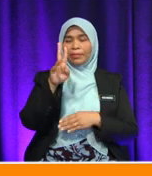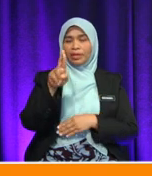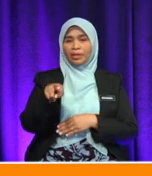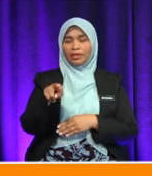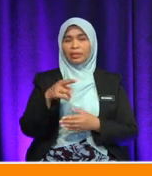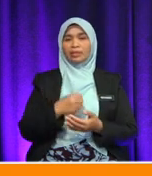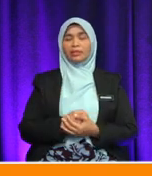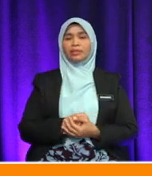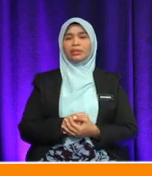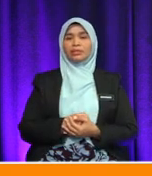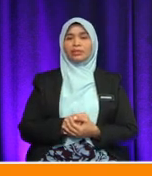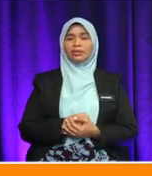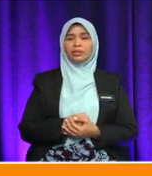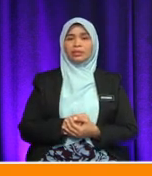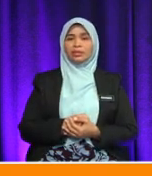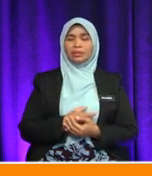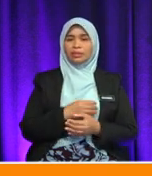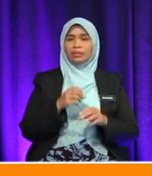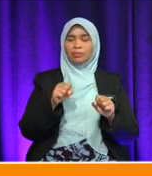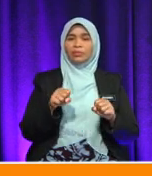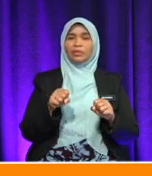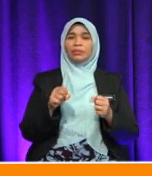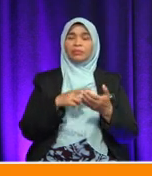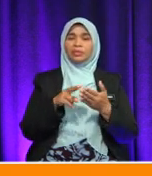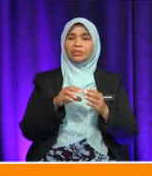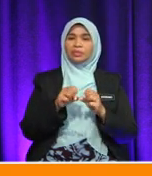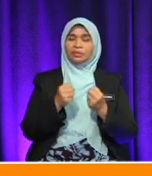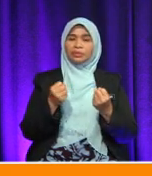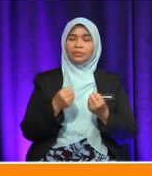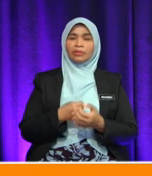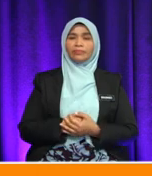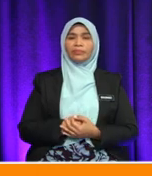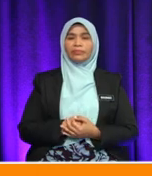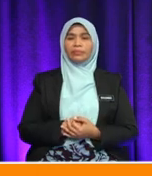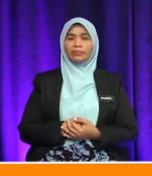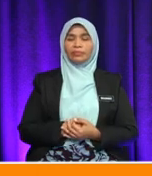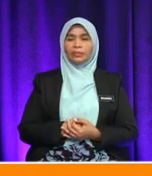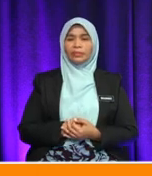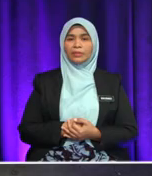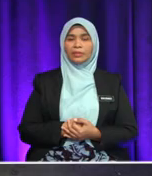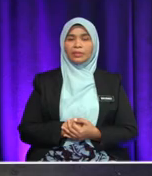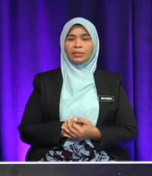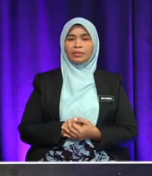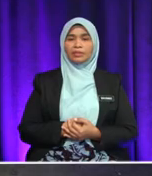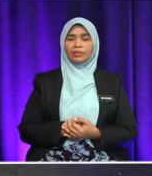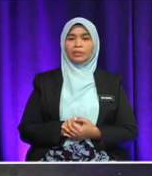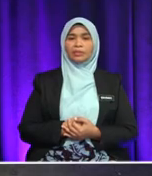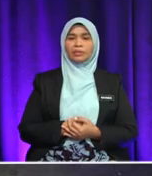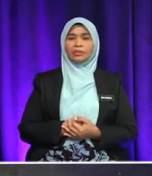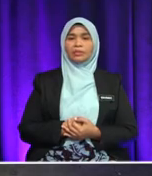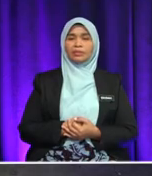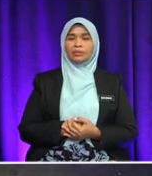neraka yang ketiga kita baca al-fatihah saja kan subhanallah alhamdulillah